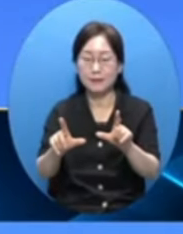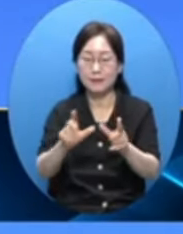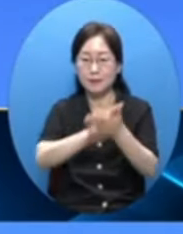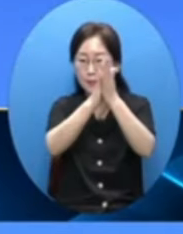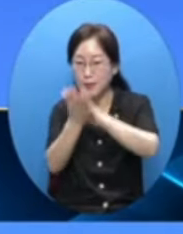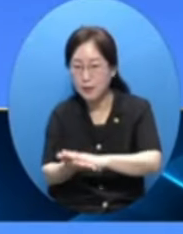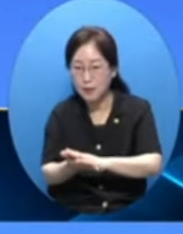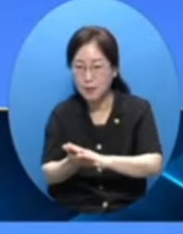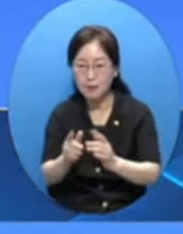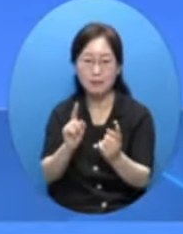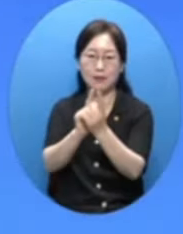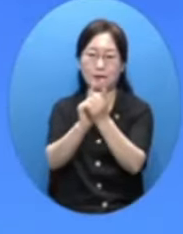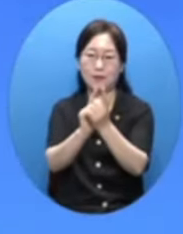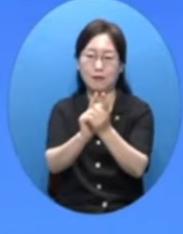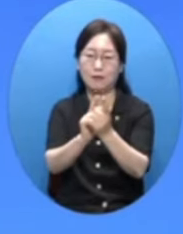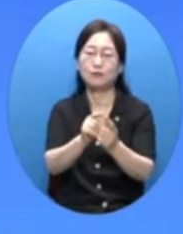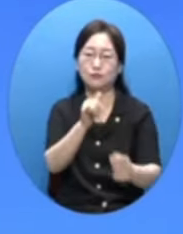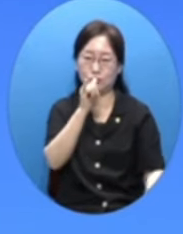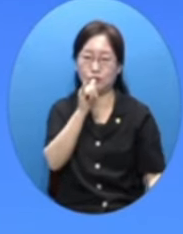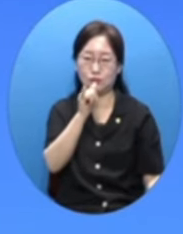전환점을 맞이하는 때가 있습니다.